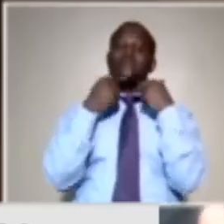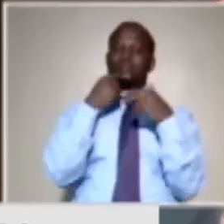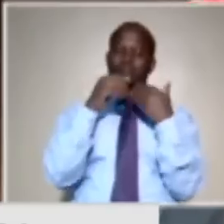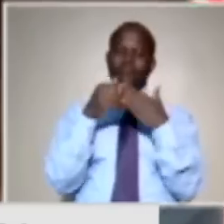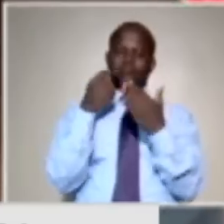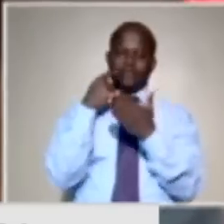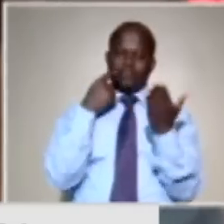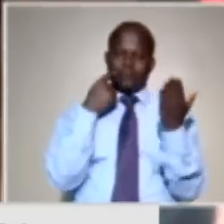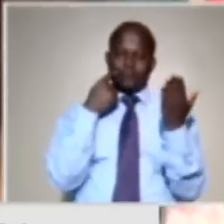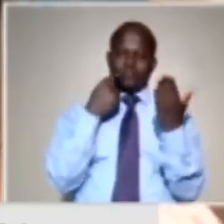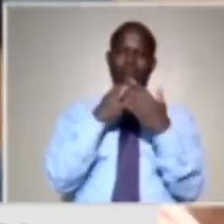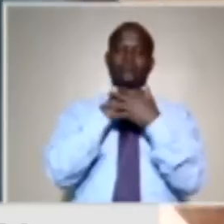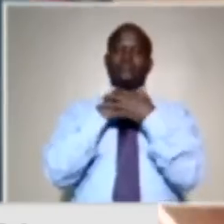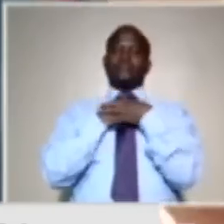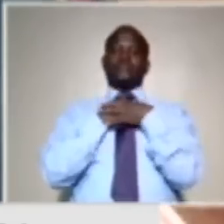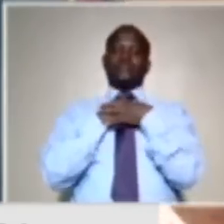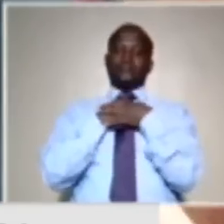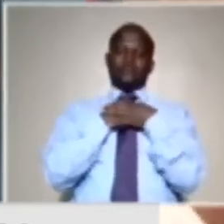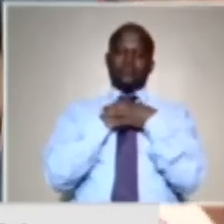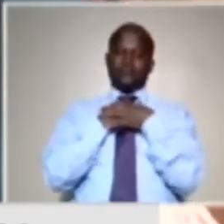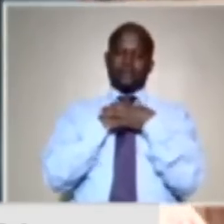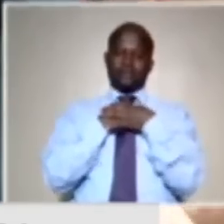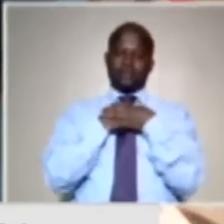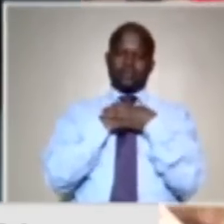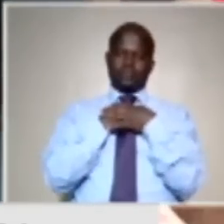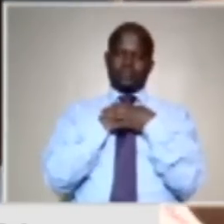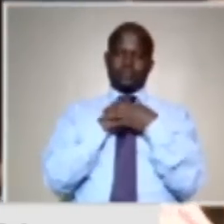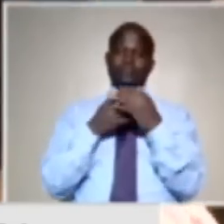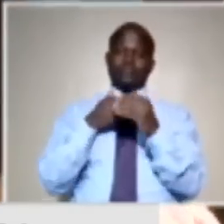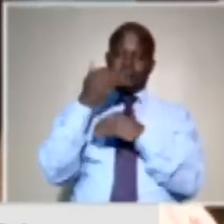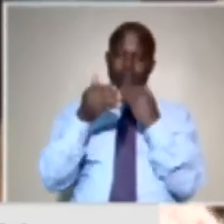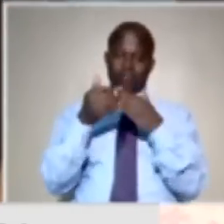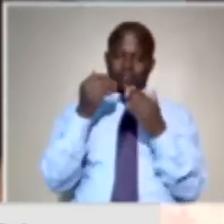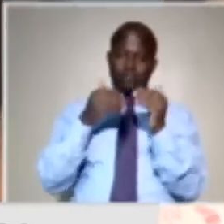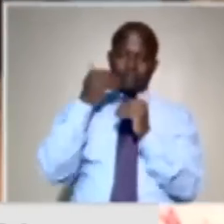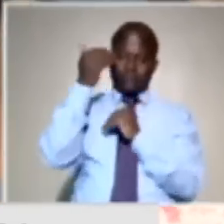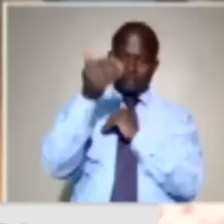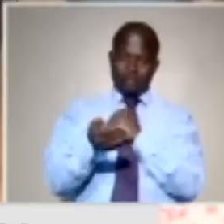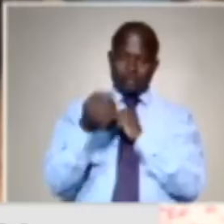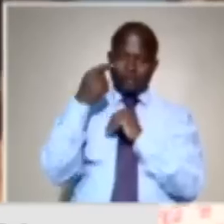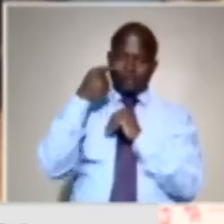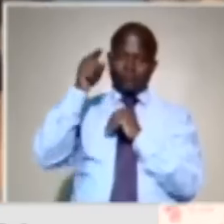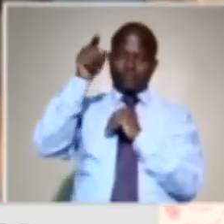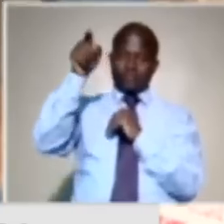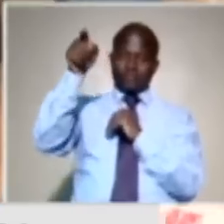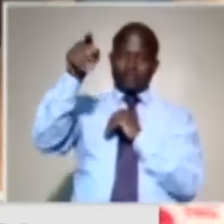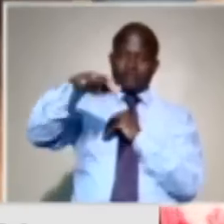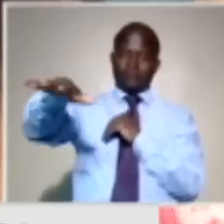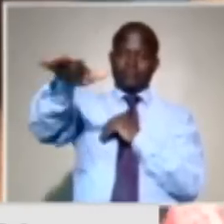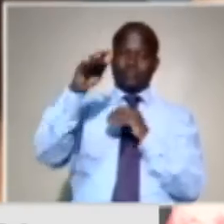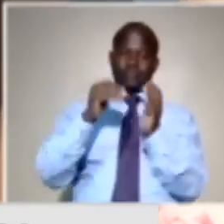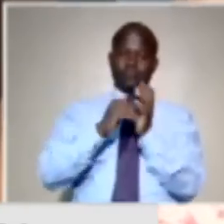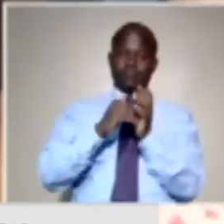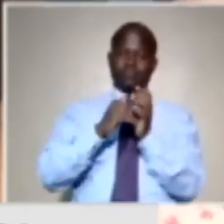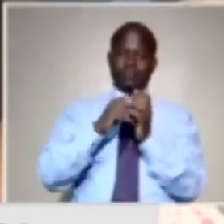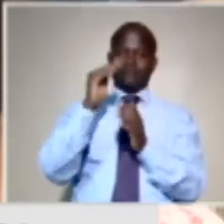nari gutya ngaramye agezemo arambirandura ndubama ibyo narabikurikiranaga noneho maze kubama agezeho imbere arongera